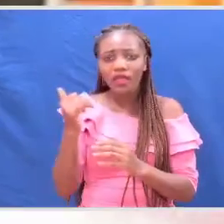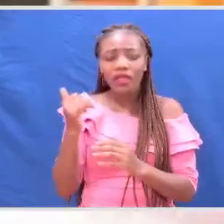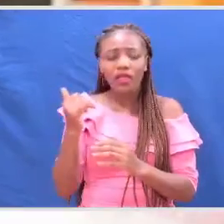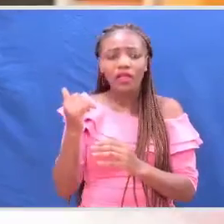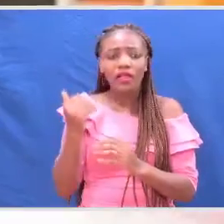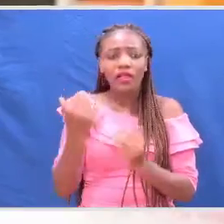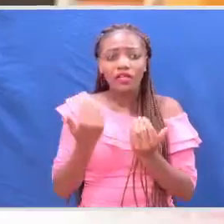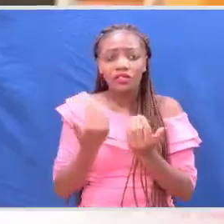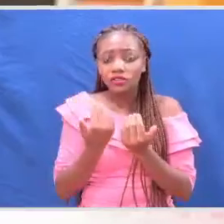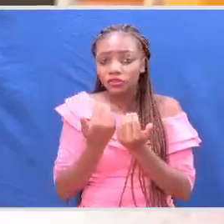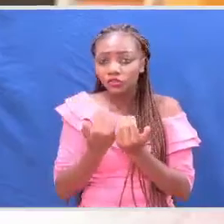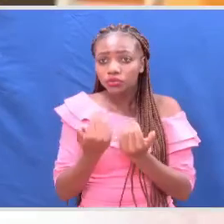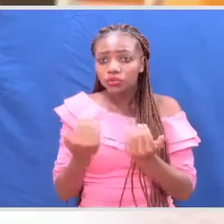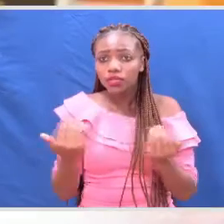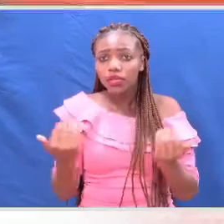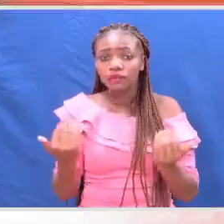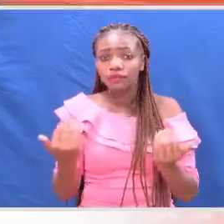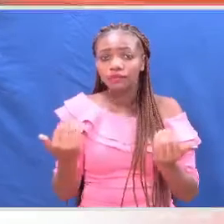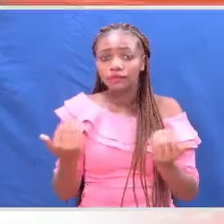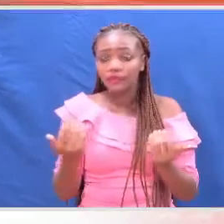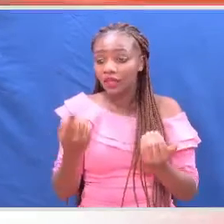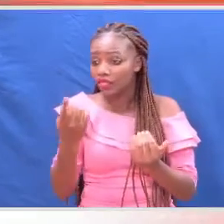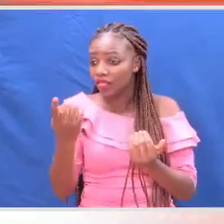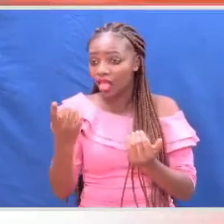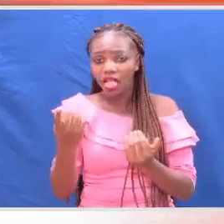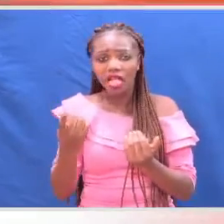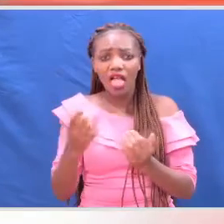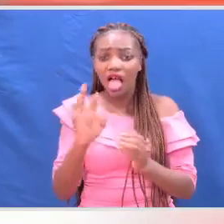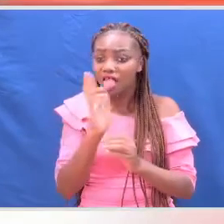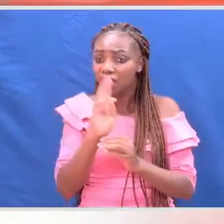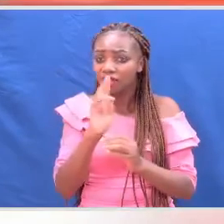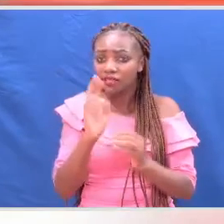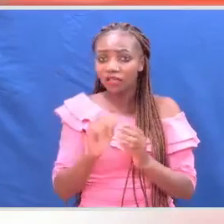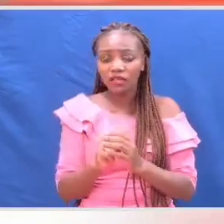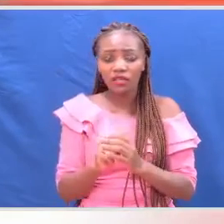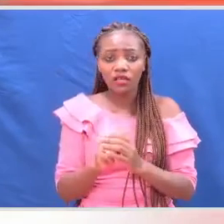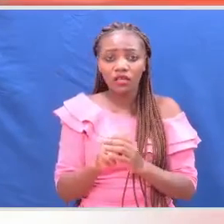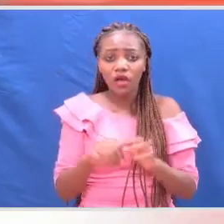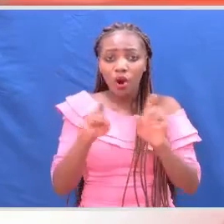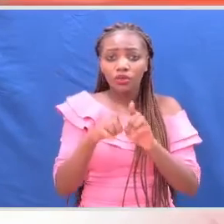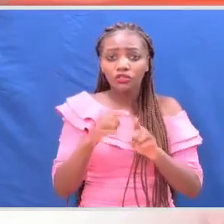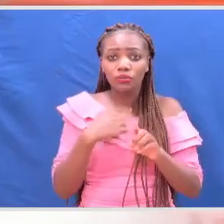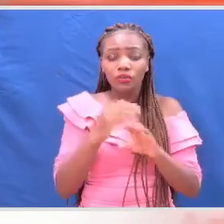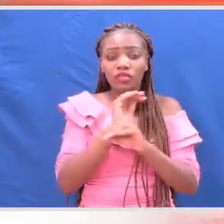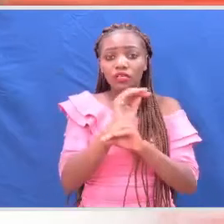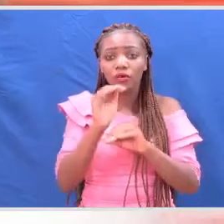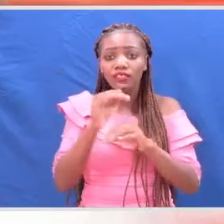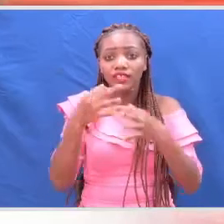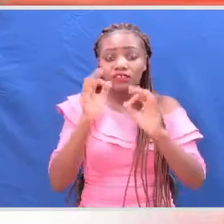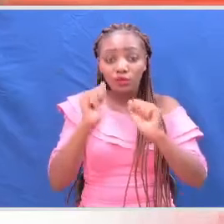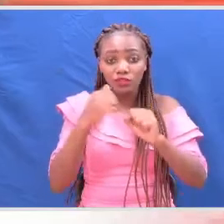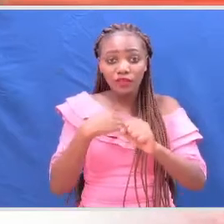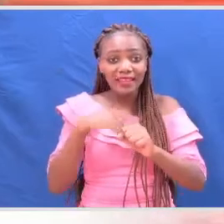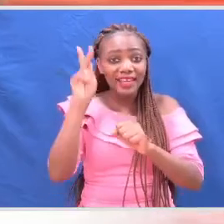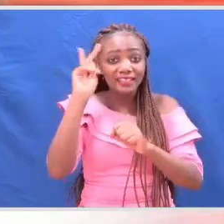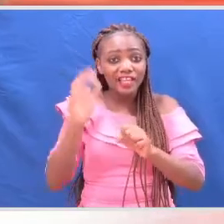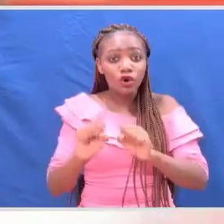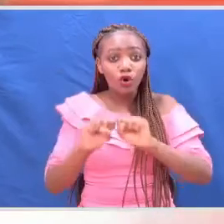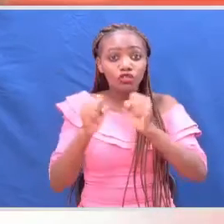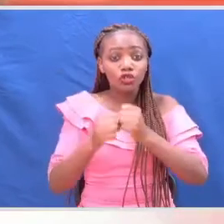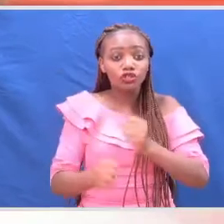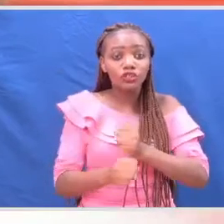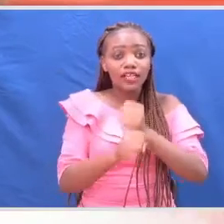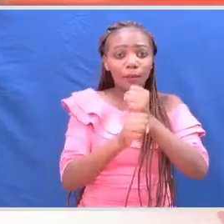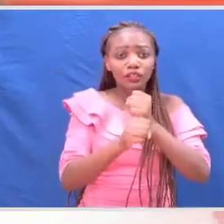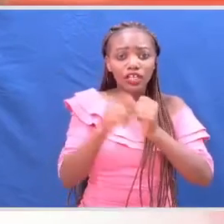watoto waleo ni watoto wabaya sana. They also need to be taken through to be given some form of psychosocial support because some have